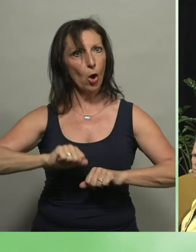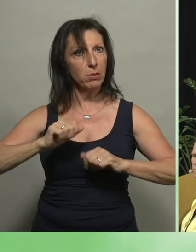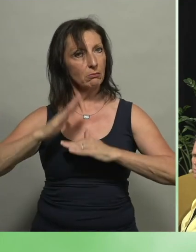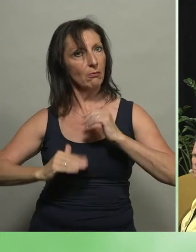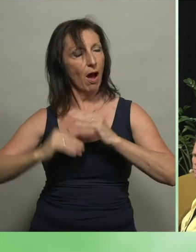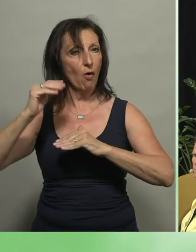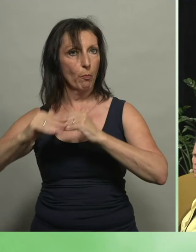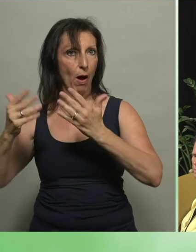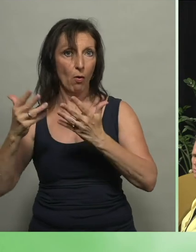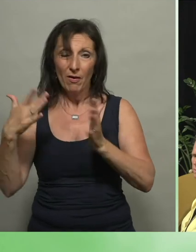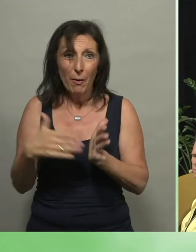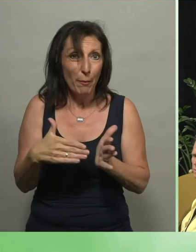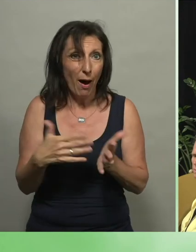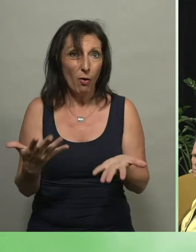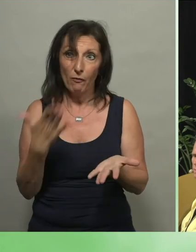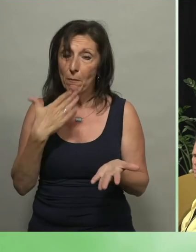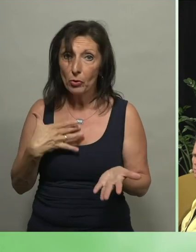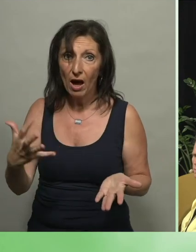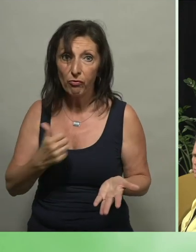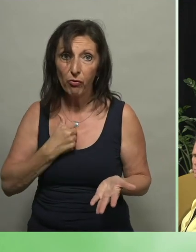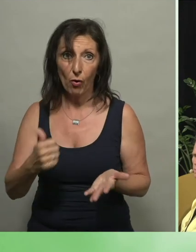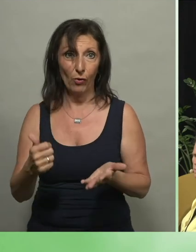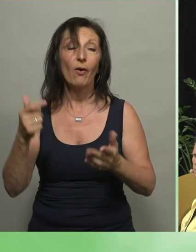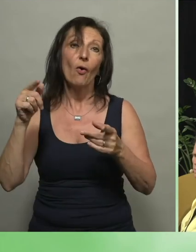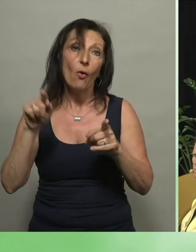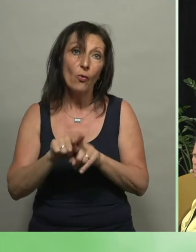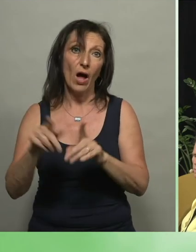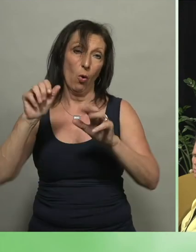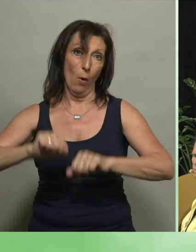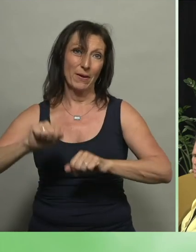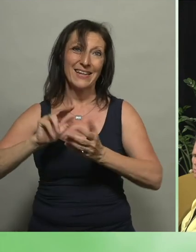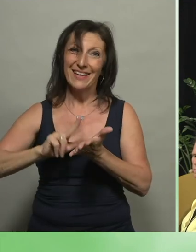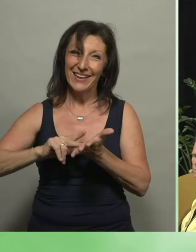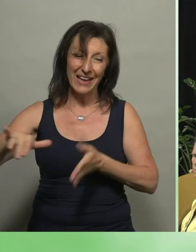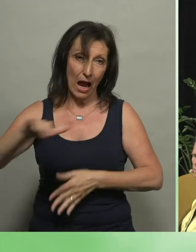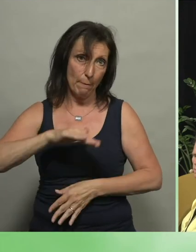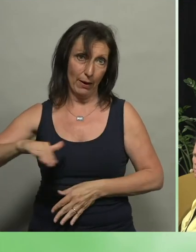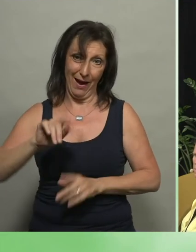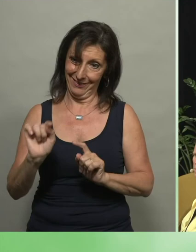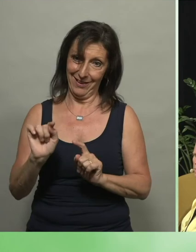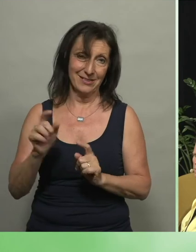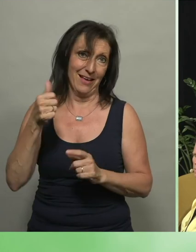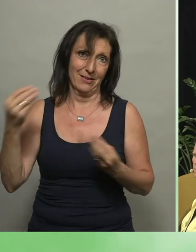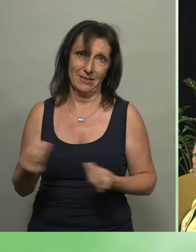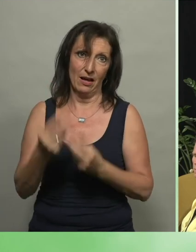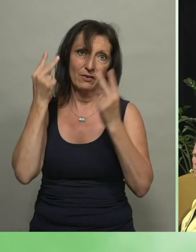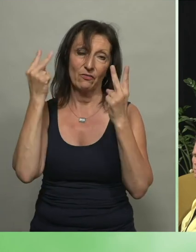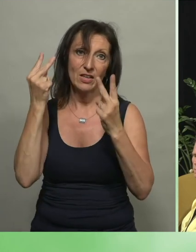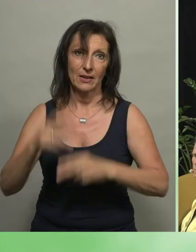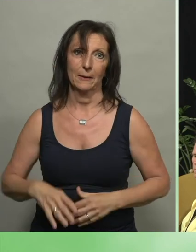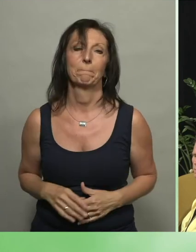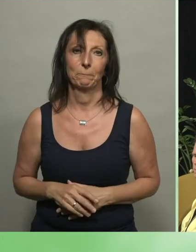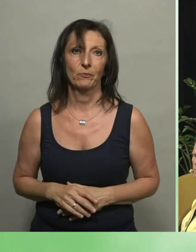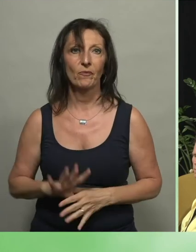erlangen, die man braucht, um erfolgreich zu sein. Und digitale Kompetenzen werden ein ganz wichtiger Aspekt sein.